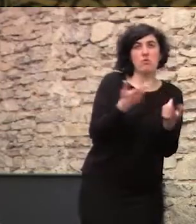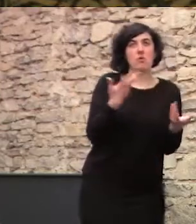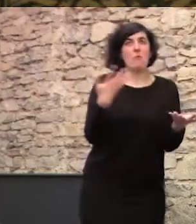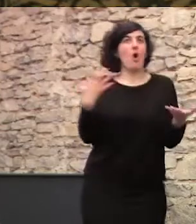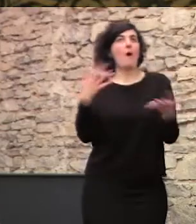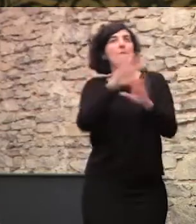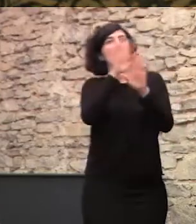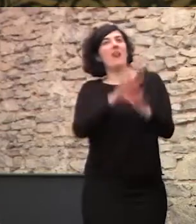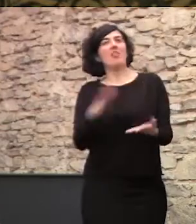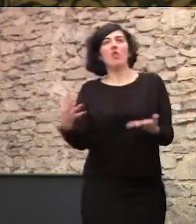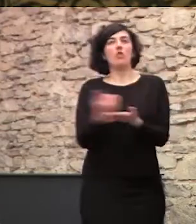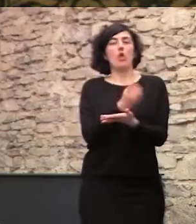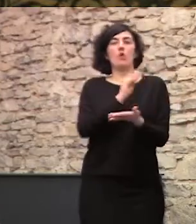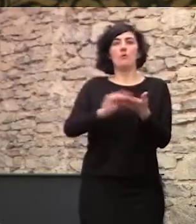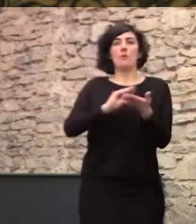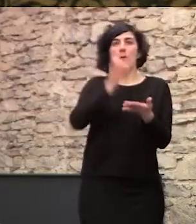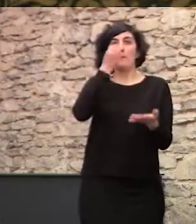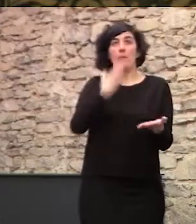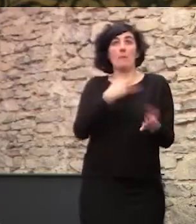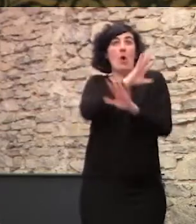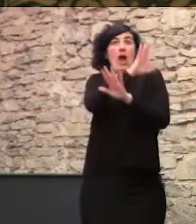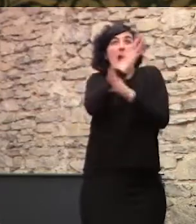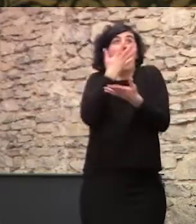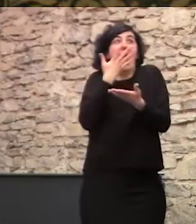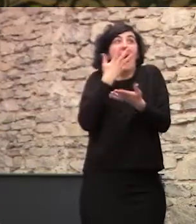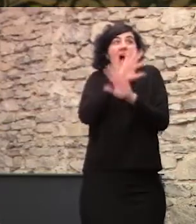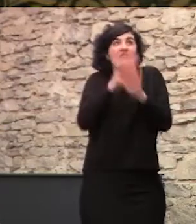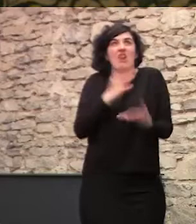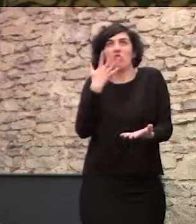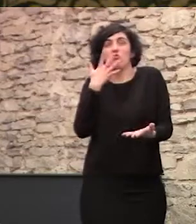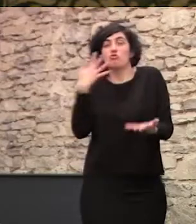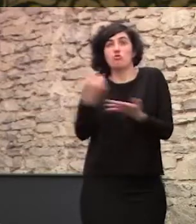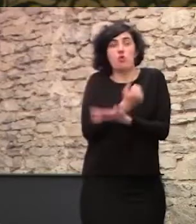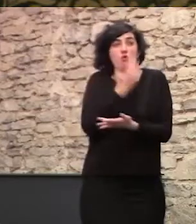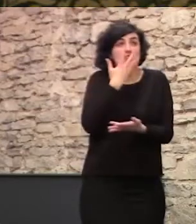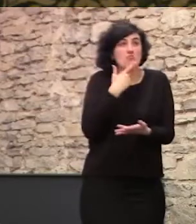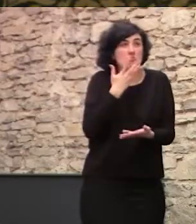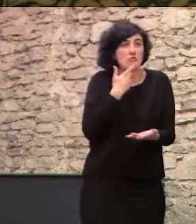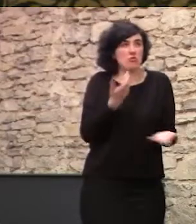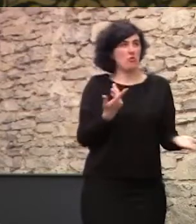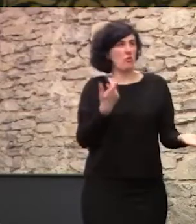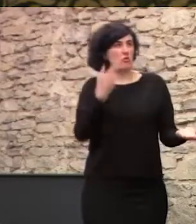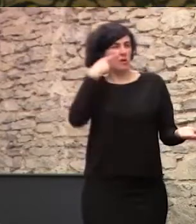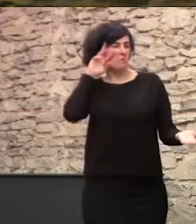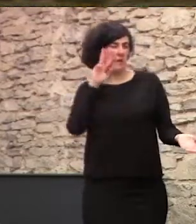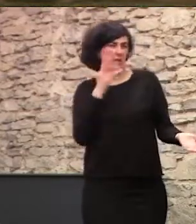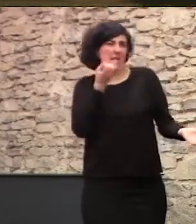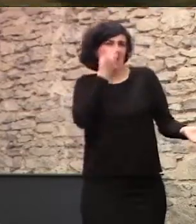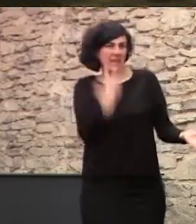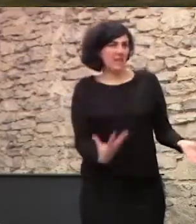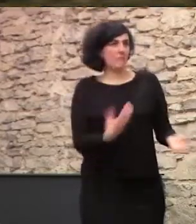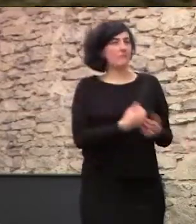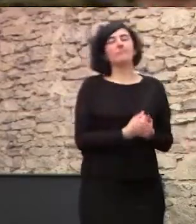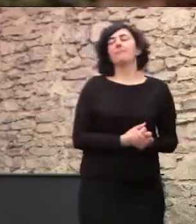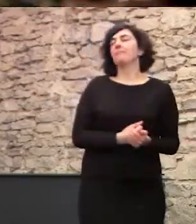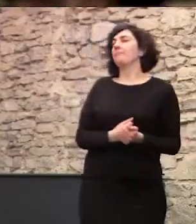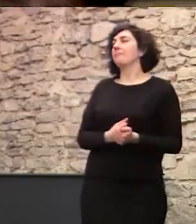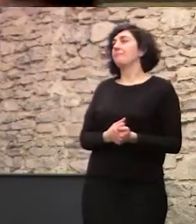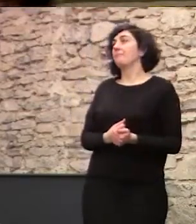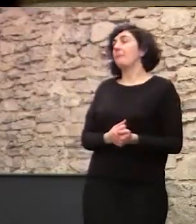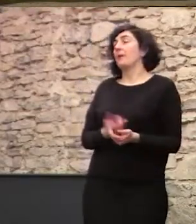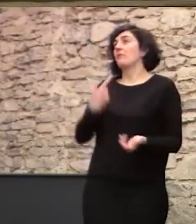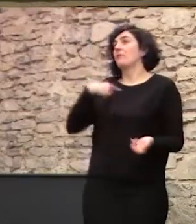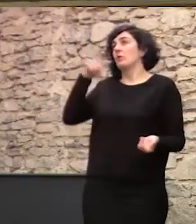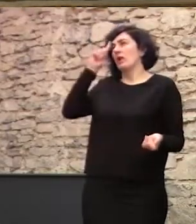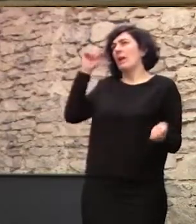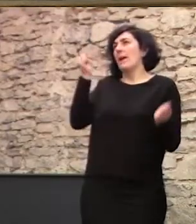dugu eta dute eta gara eta orduan idazle izanen gainera, ez dakit, nola bizi izan duzu hori? Ba, ez dakit,